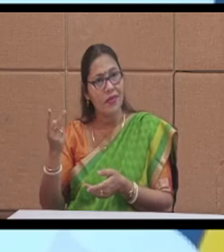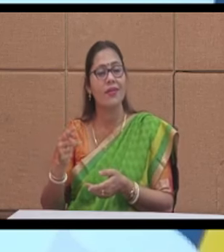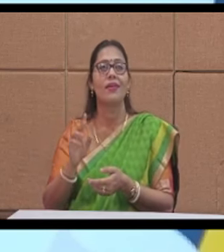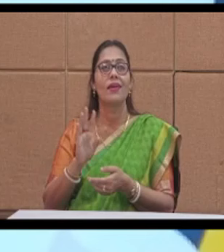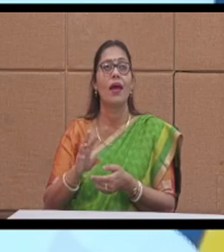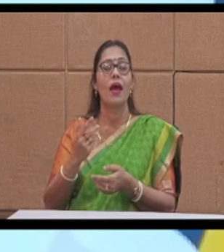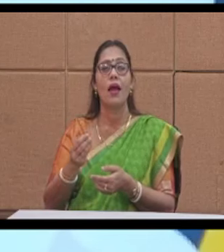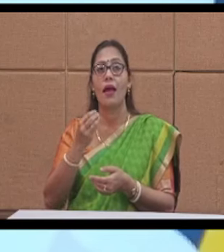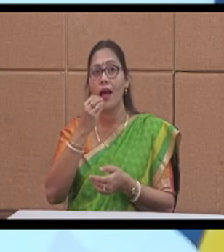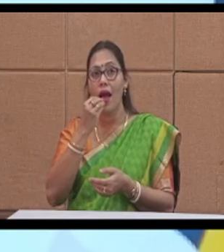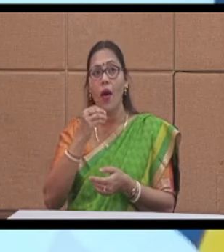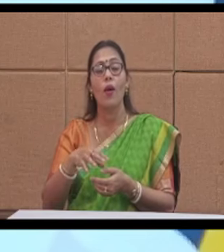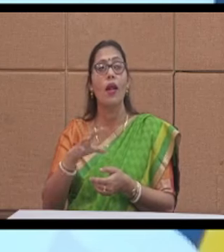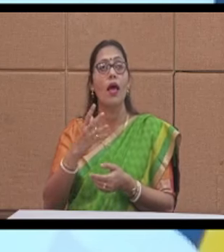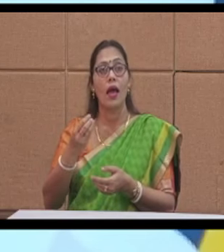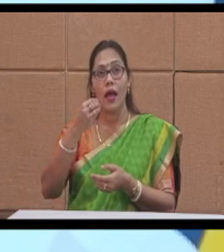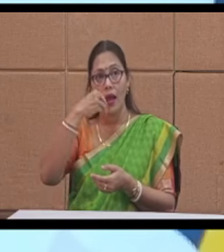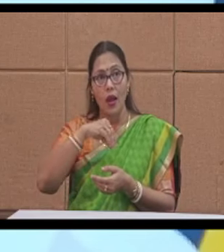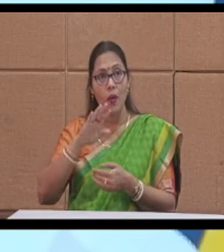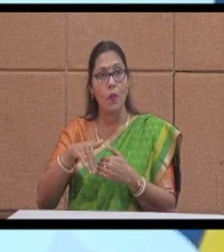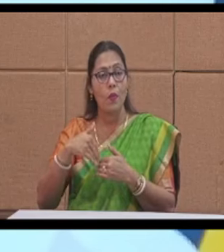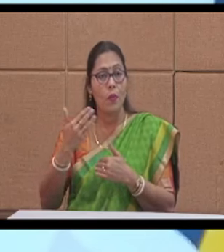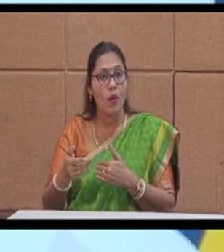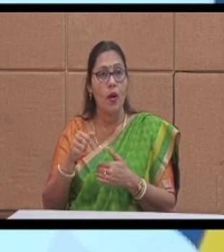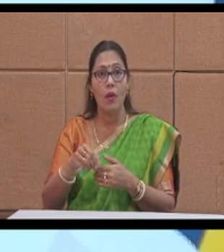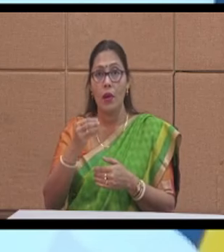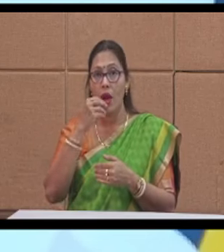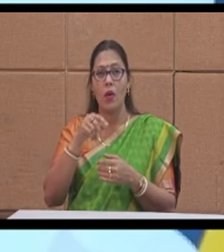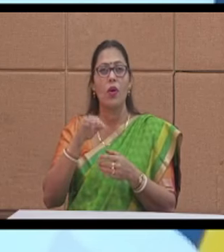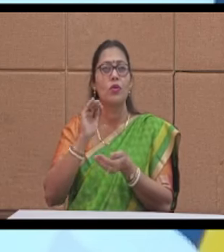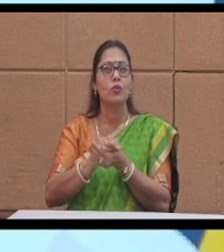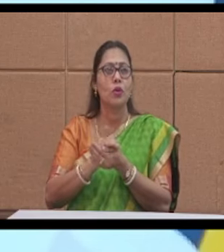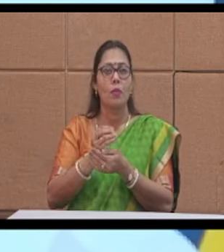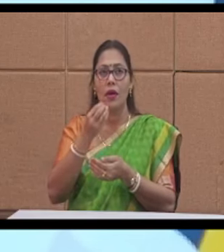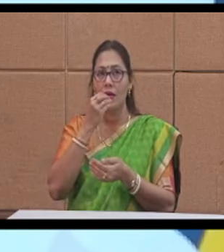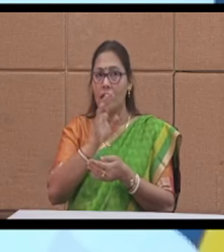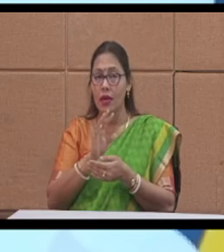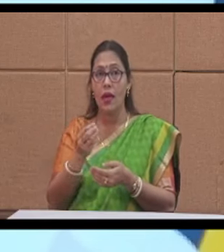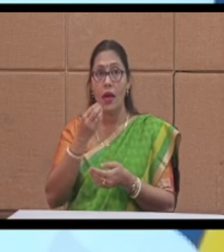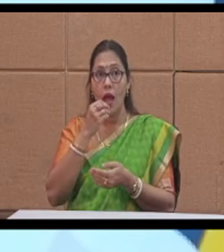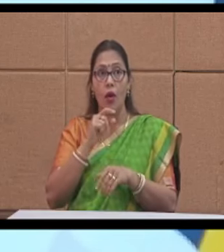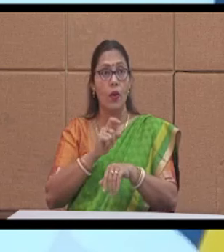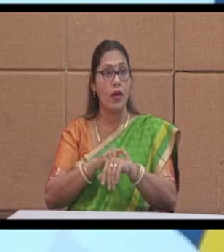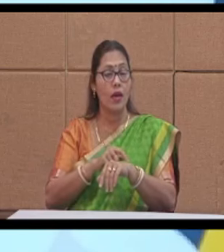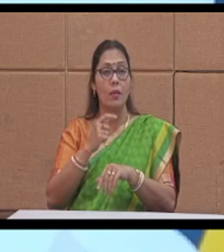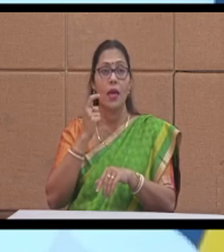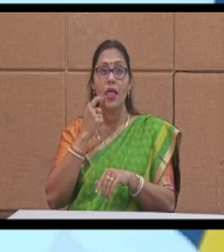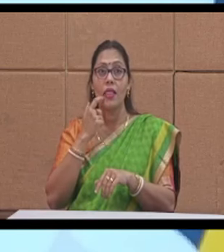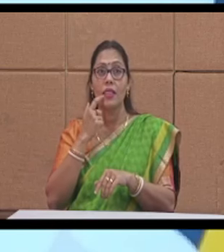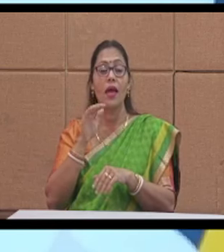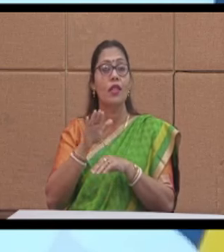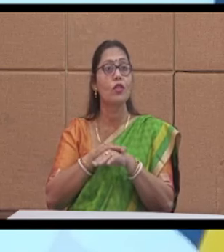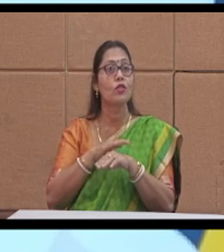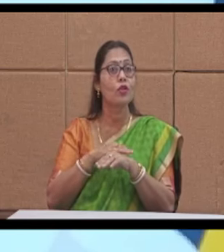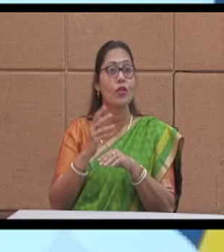পারে কোন ধরনের খাদ্য আমাদের খাওয়া ঠিক নয় খাদ্য খাওয়ার সময় দাঁতের কি করে